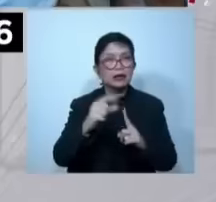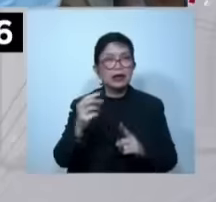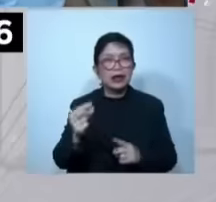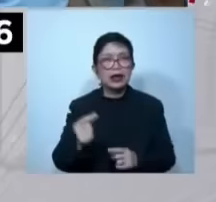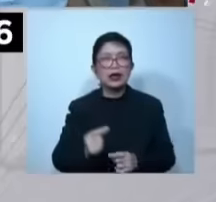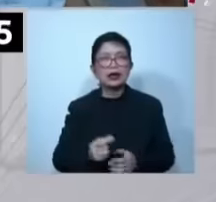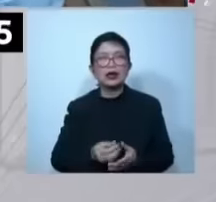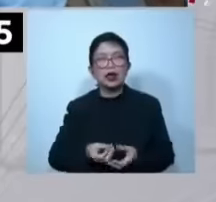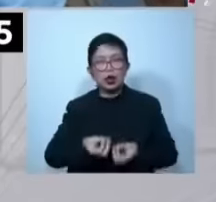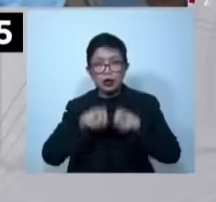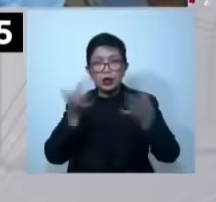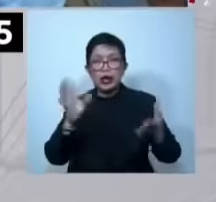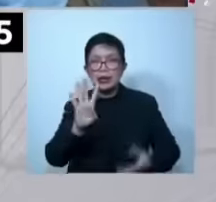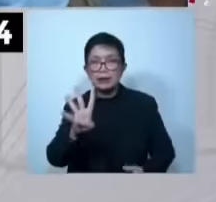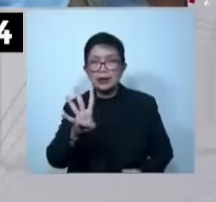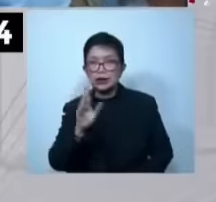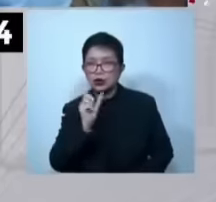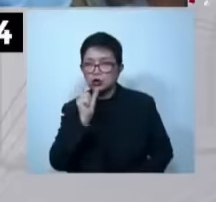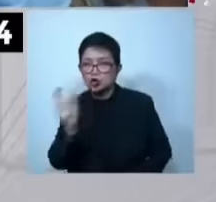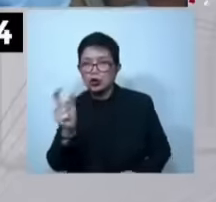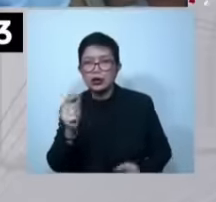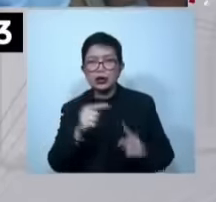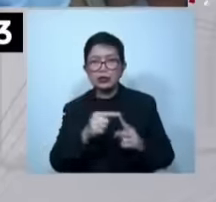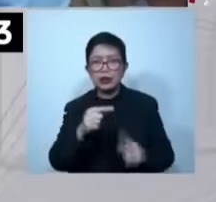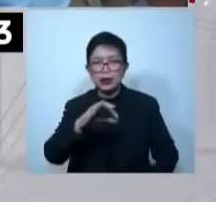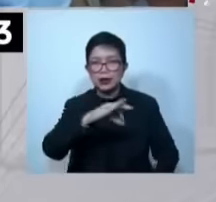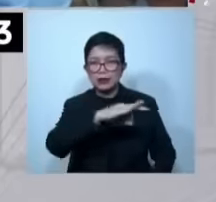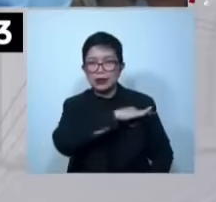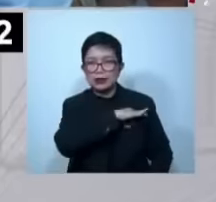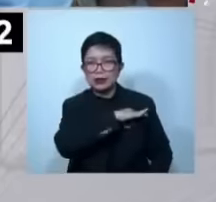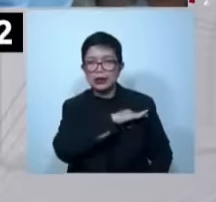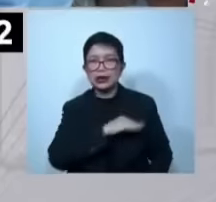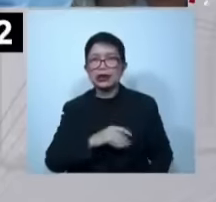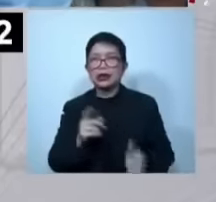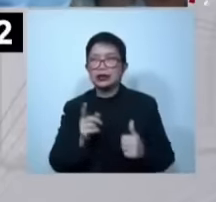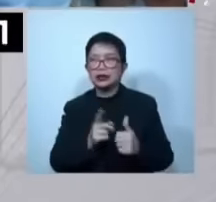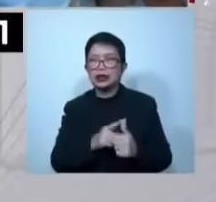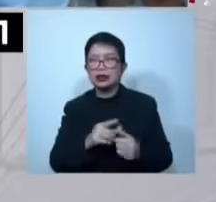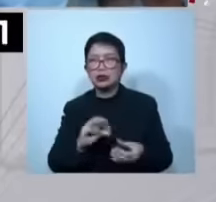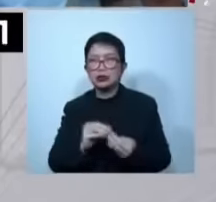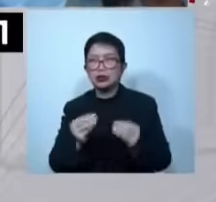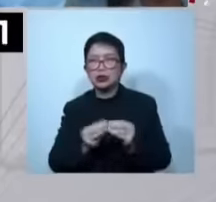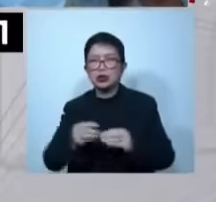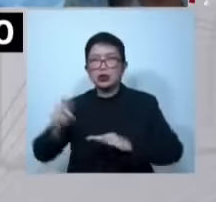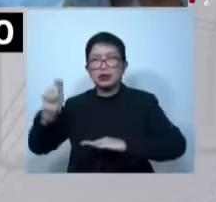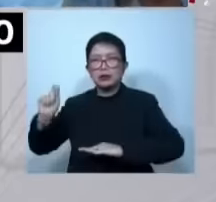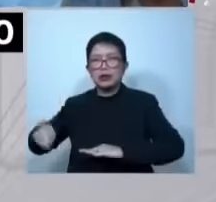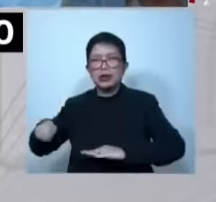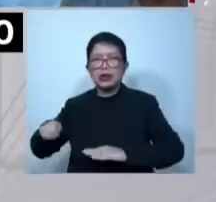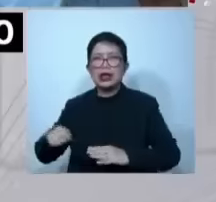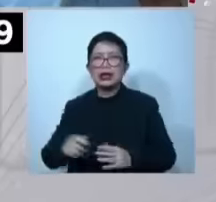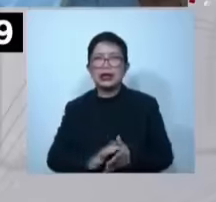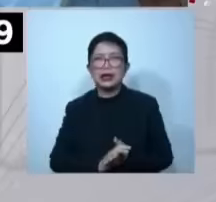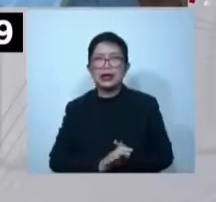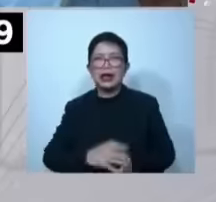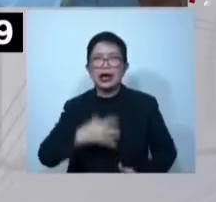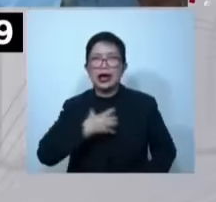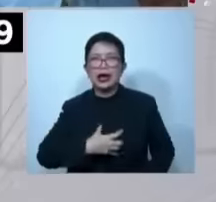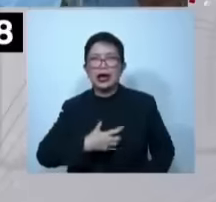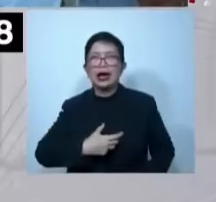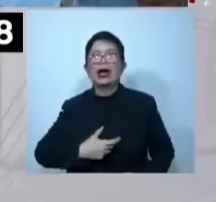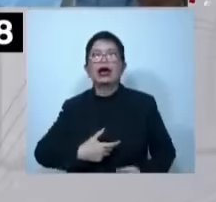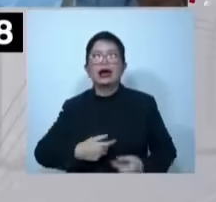4 rekomendasi pada saat itu kepada Presiden. Satu, membentuk pengadilan HAM ad hoc. Yang